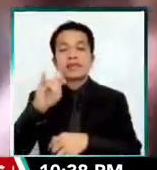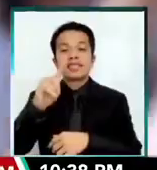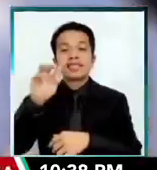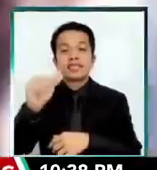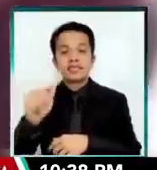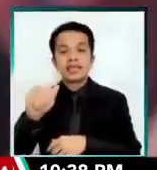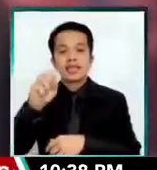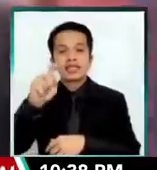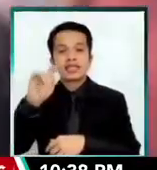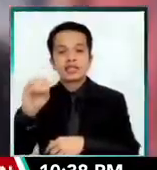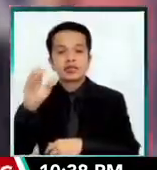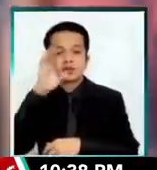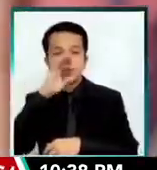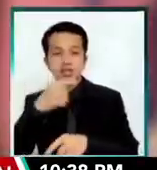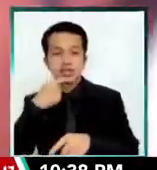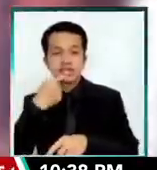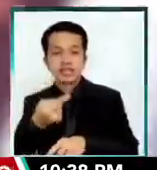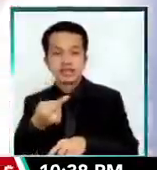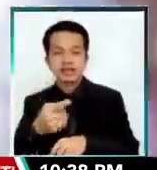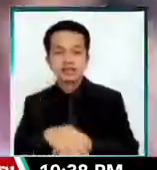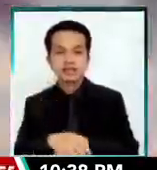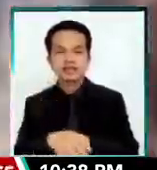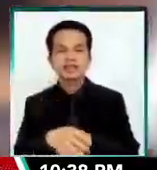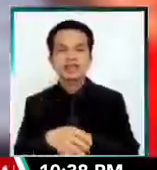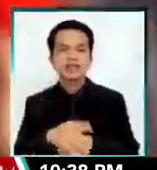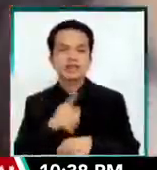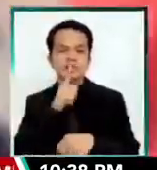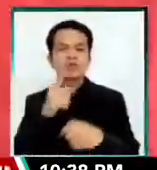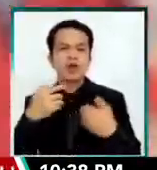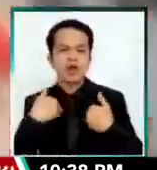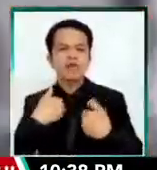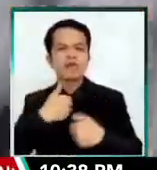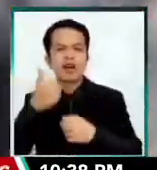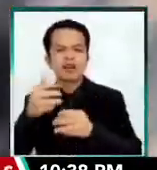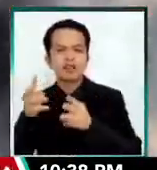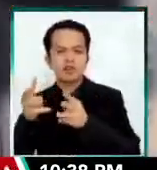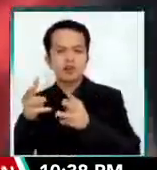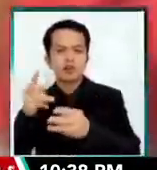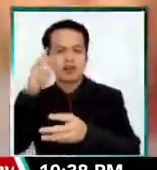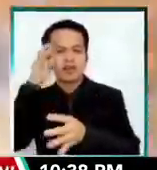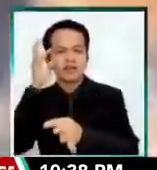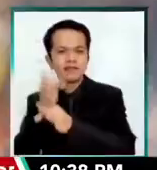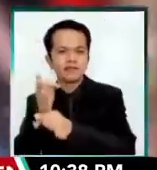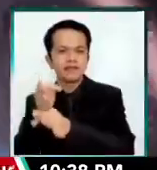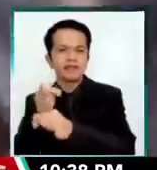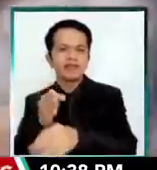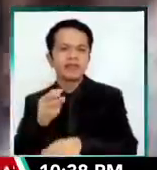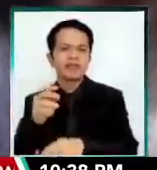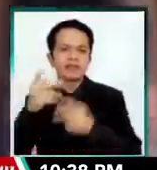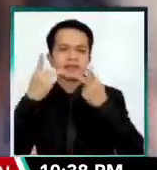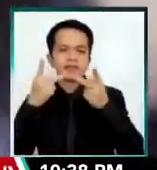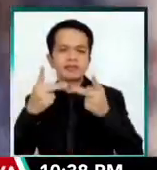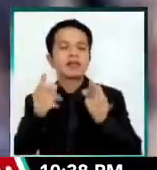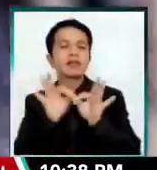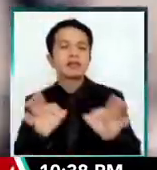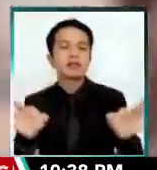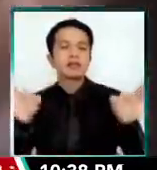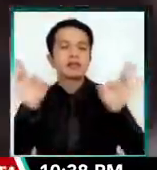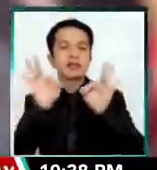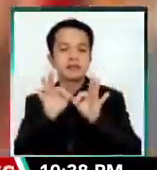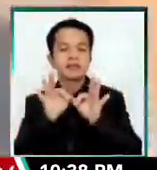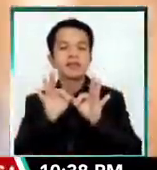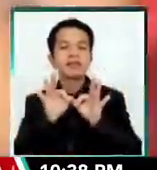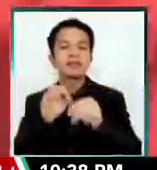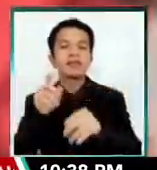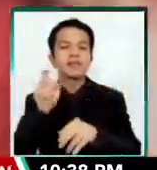Cebu sinabi namang pagaman may iba't ibang paraan ng pananampalataya at debosyon ng publiko, mahalaga pa rin daw na maging